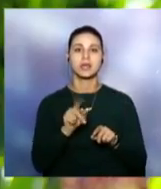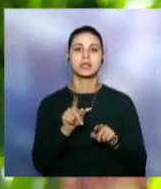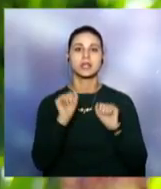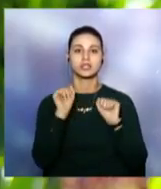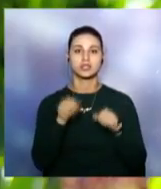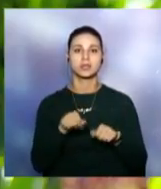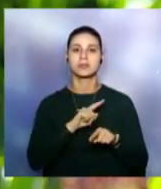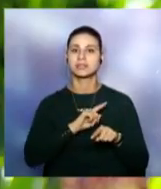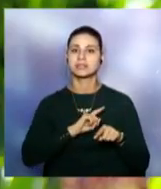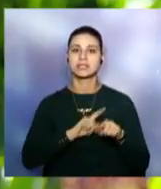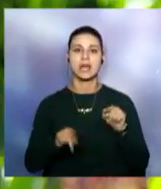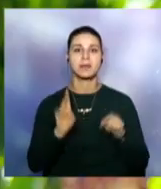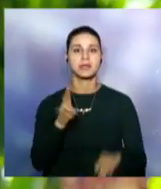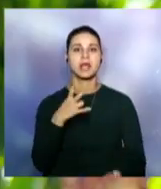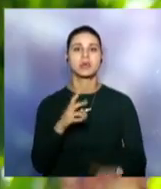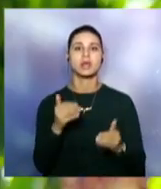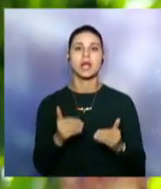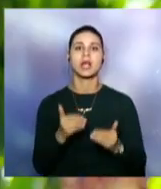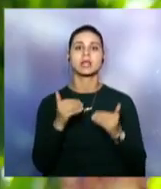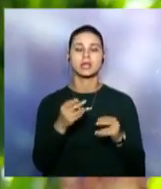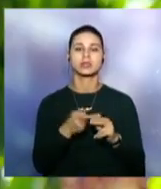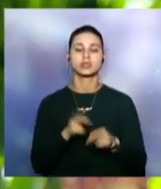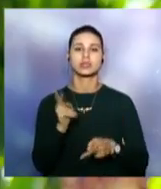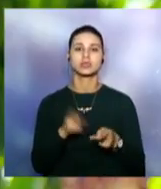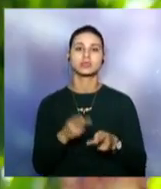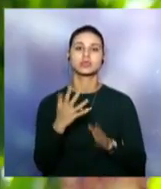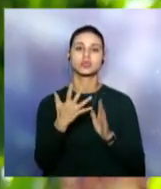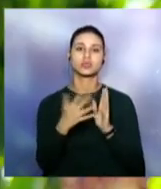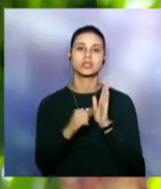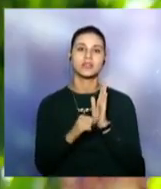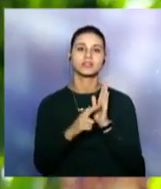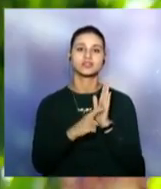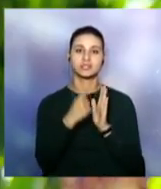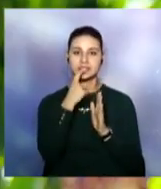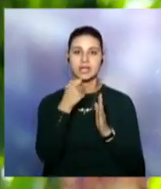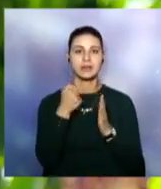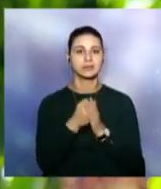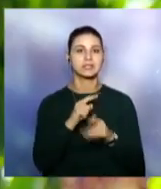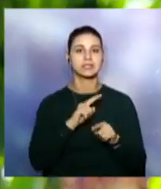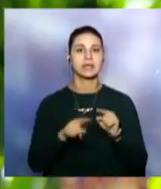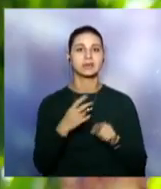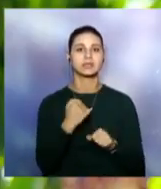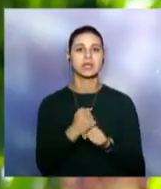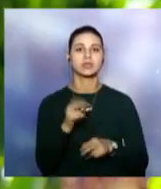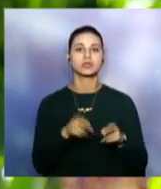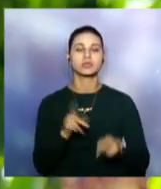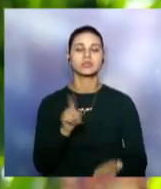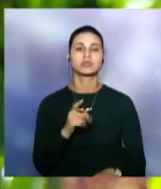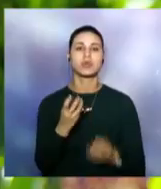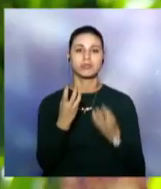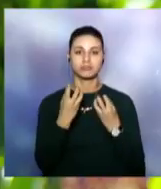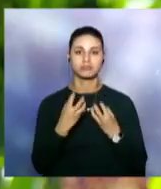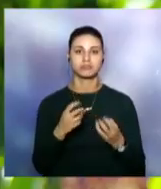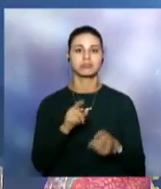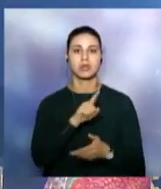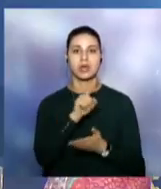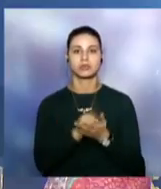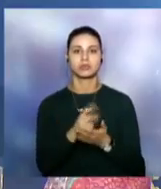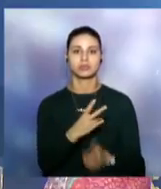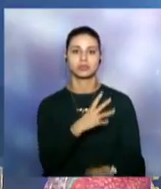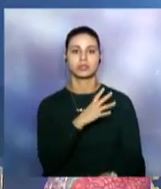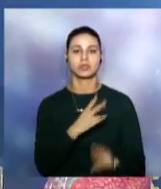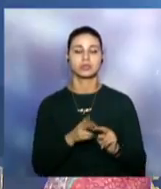შეიძლება სწრაფად არ უნდა გადაიდოს ეს ოპერაცია 5-6 წლამდე, რაც შეიძლება სწრაფად გაკეთდეს ოპერაცია, რომ ჩამოტანილი იქნას ეს ჯირკვალი თავის ადგილზე,